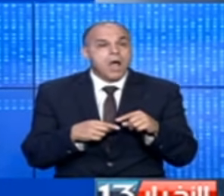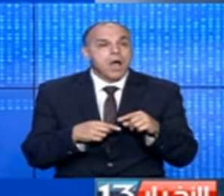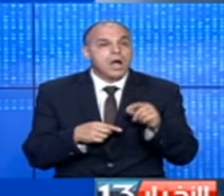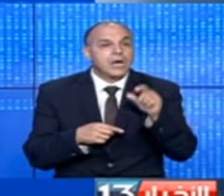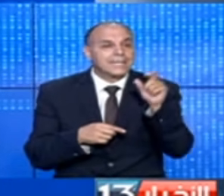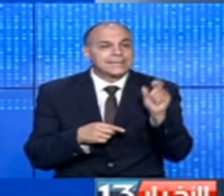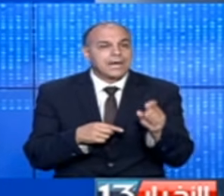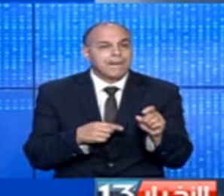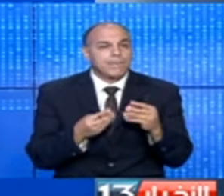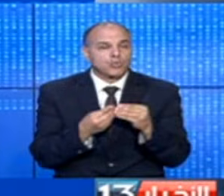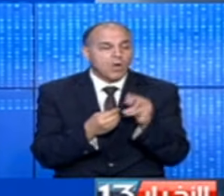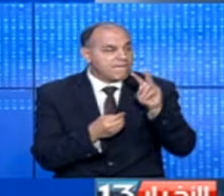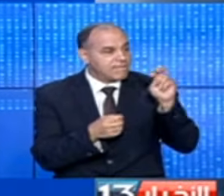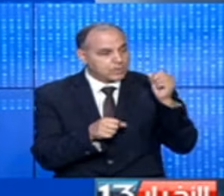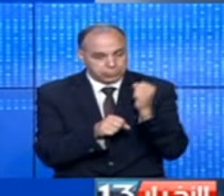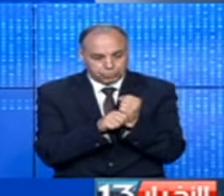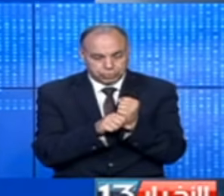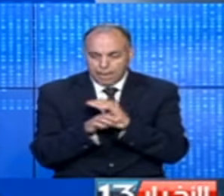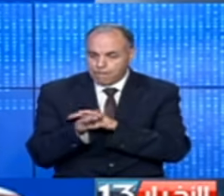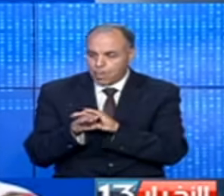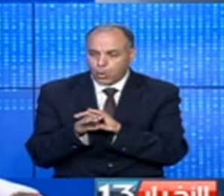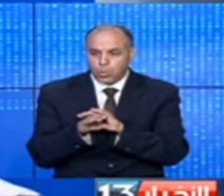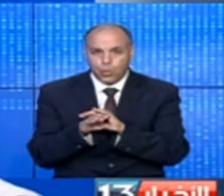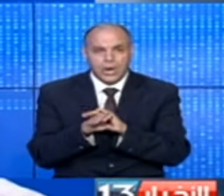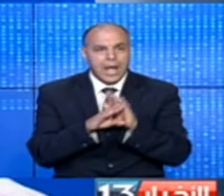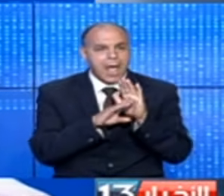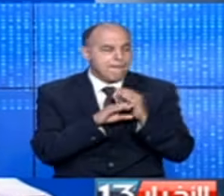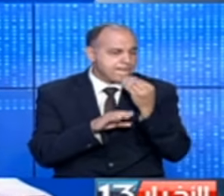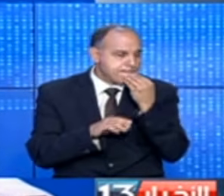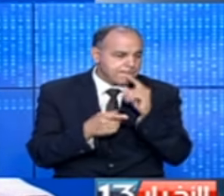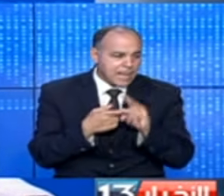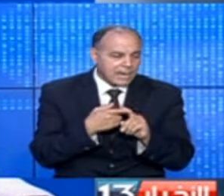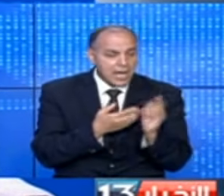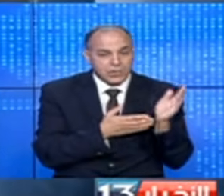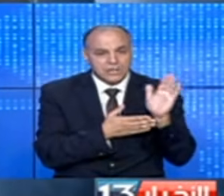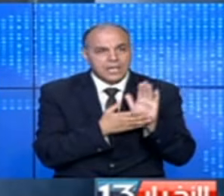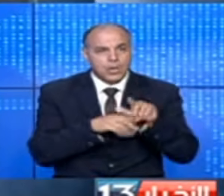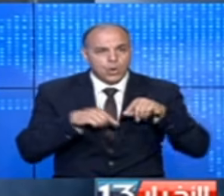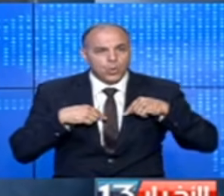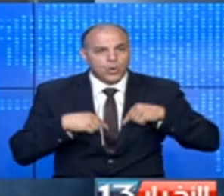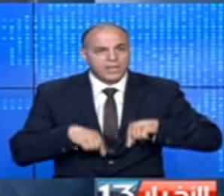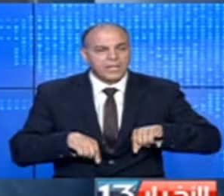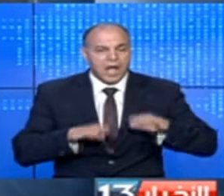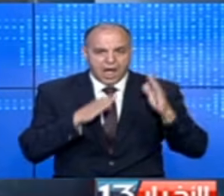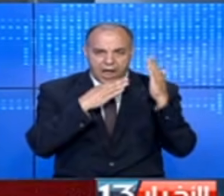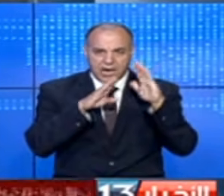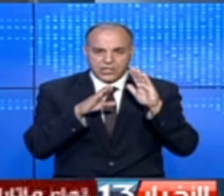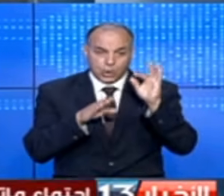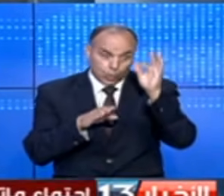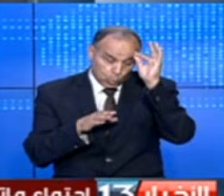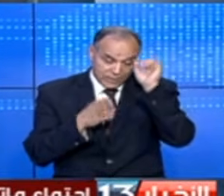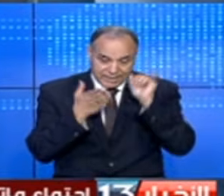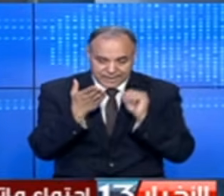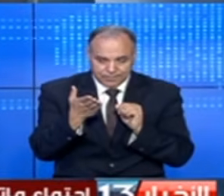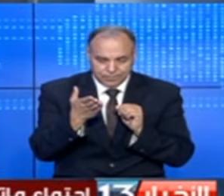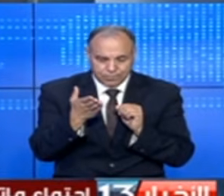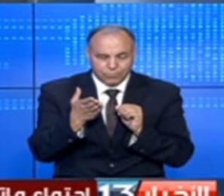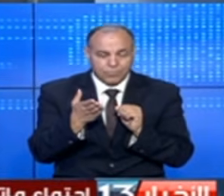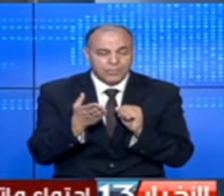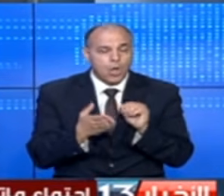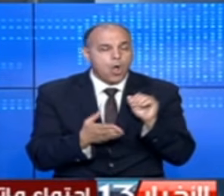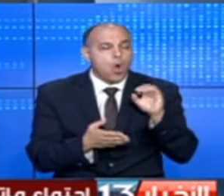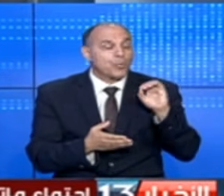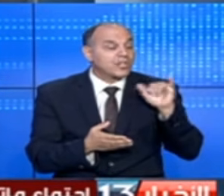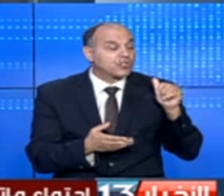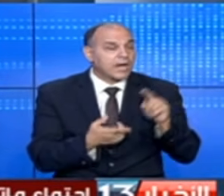الإيطالية لمجموعة 20 الذي يتمحور حول الأمن الغذائي، استعرض وزير الشؤون الخارجية والهجرة والتونسيين بالخارج عثمان